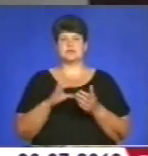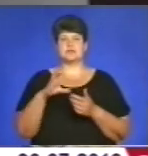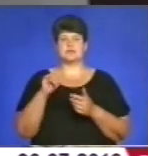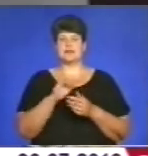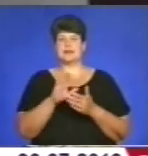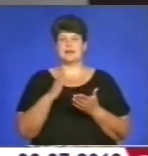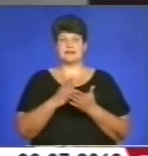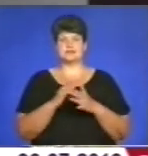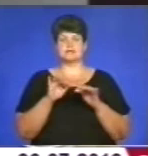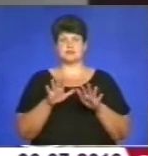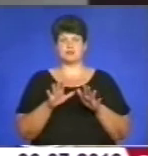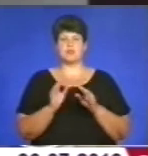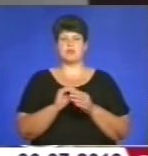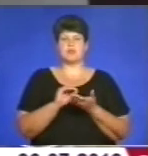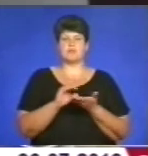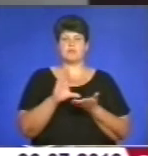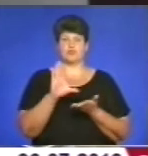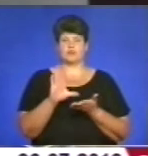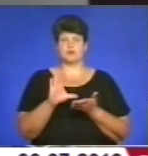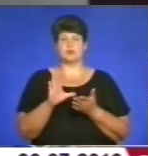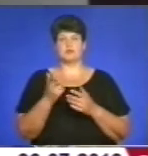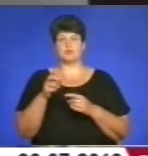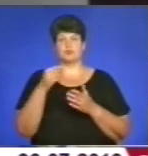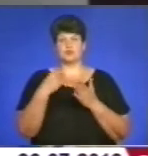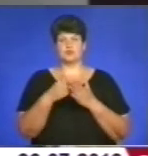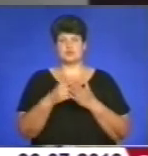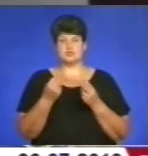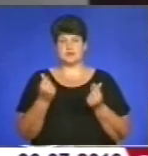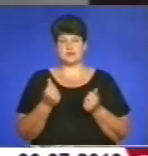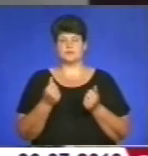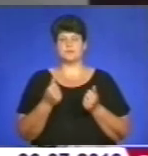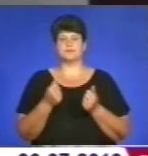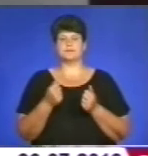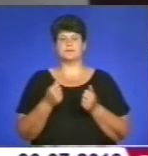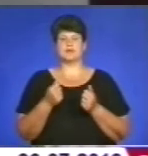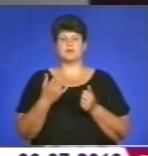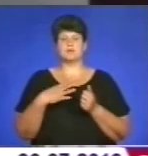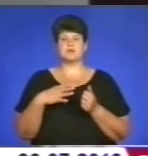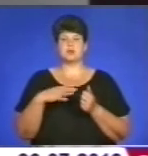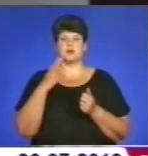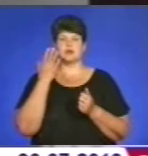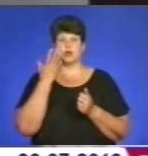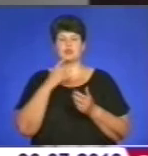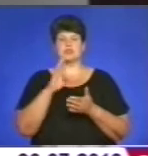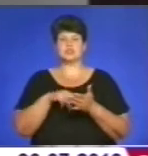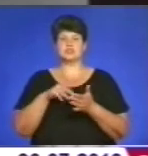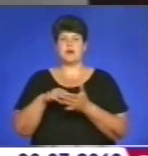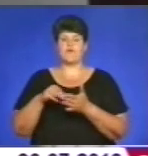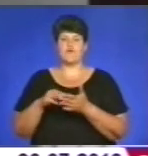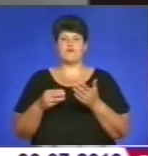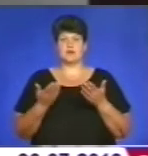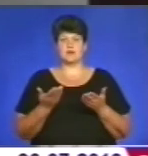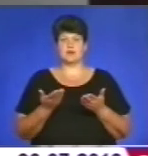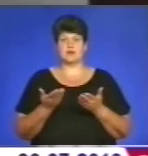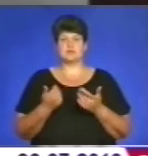наповнення бюджету. Тобто, якщо б це було так, ми б чекали, напевно, складаючи руки, коли наступить той час, і штрафувати йшли. Але це наша